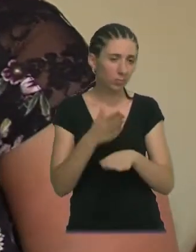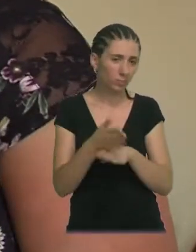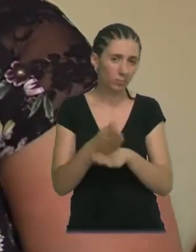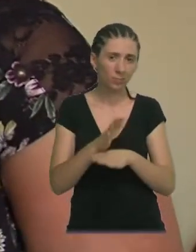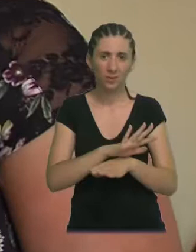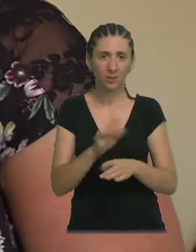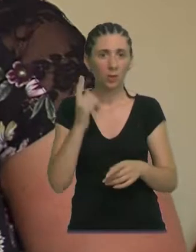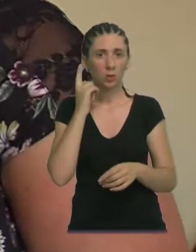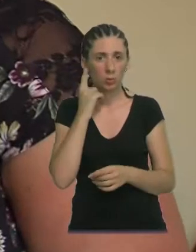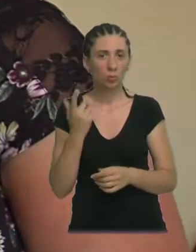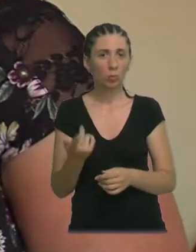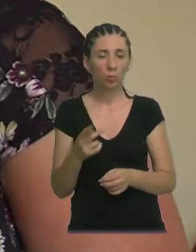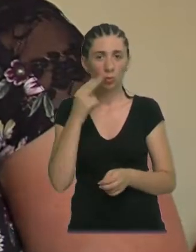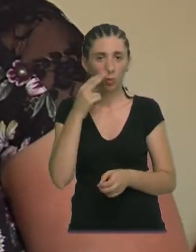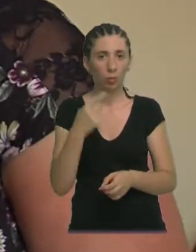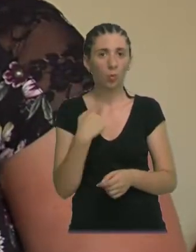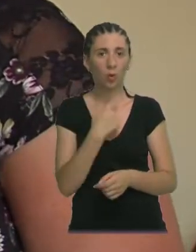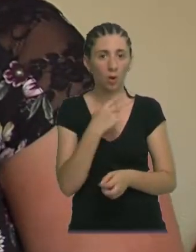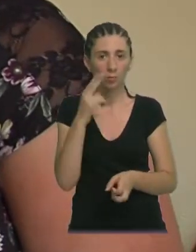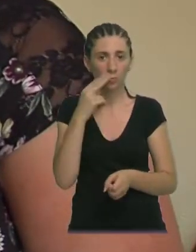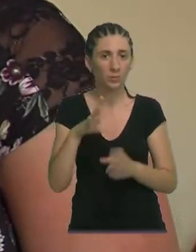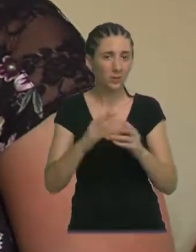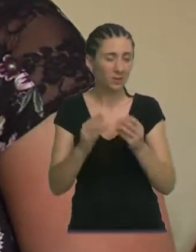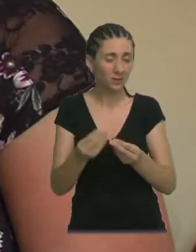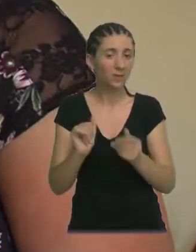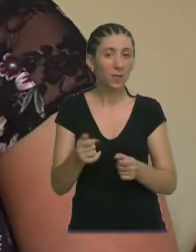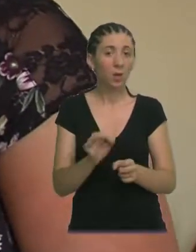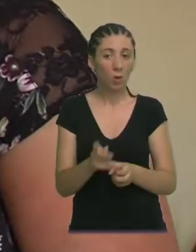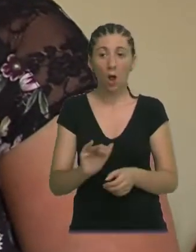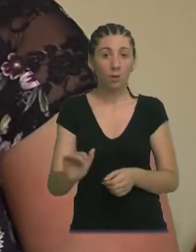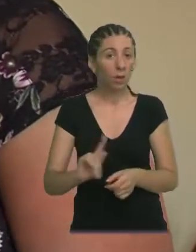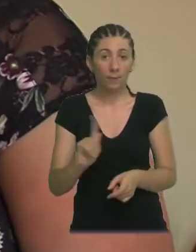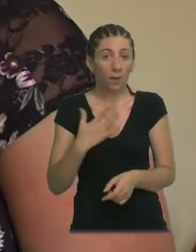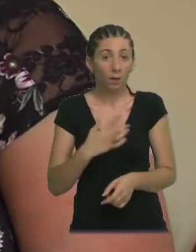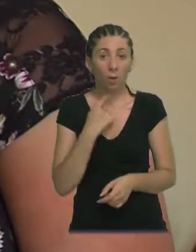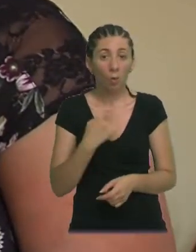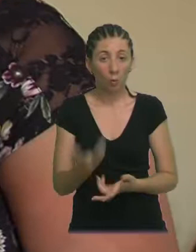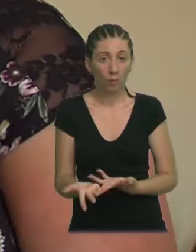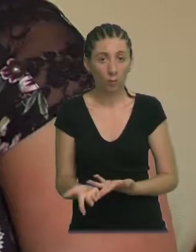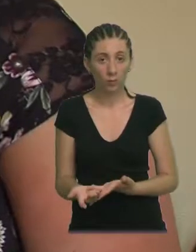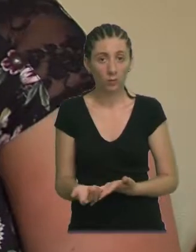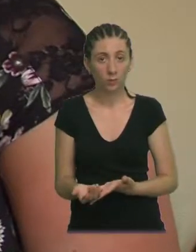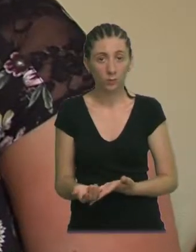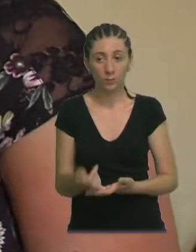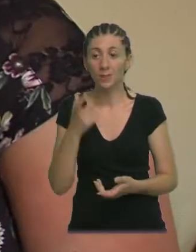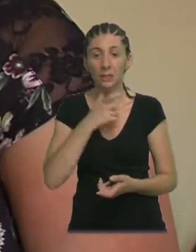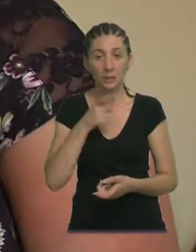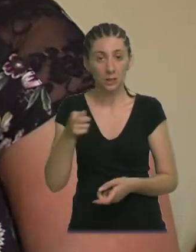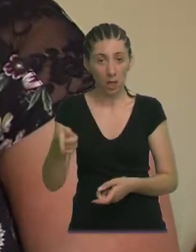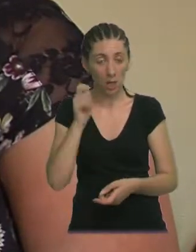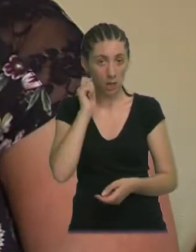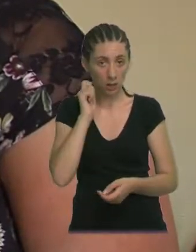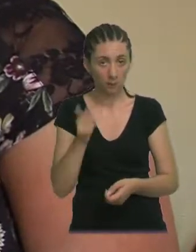sve, sluh i ono, glasnice i sve je to bilo u redu, ali dijete nikako nije govorilo. A i